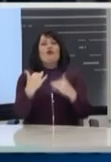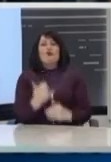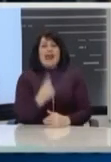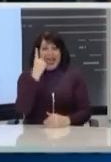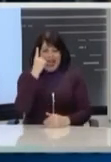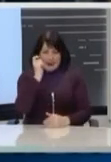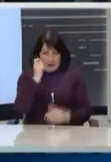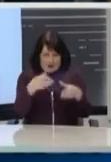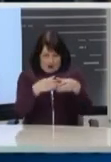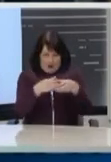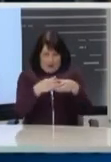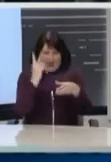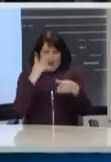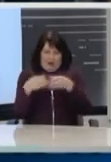ομάδες.